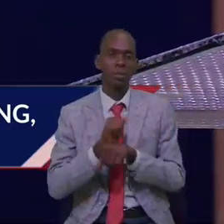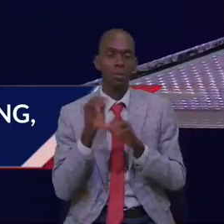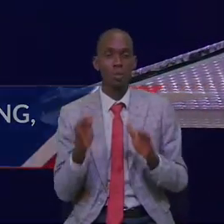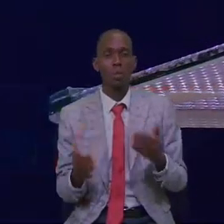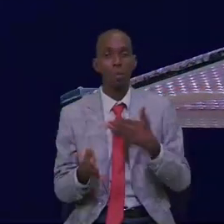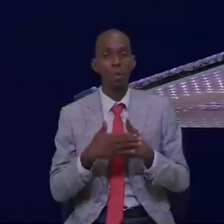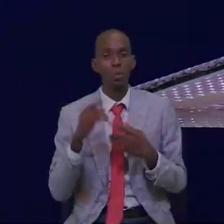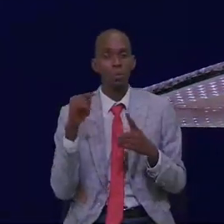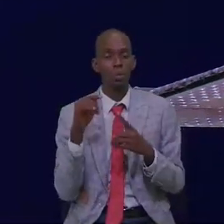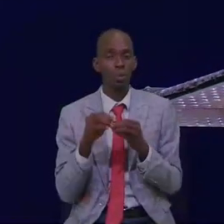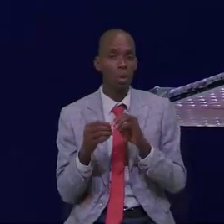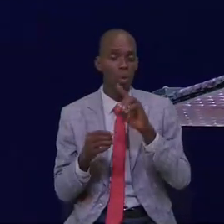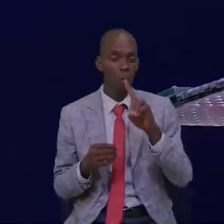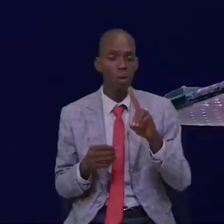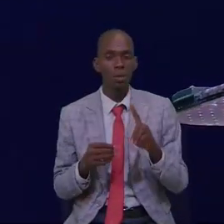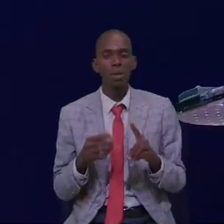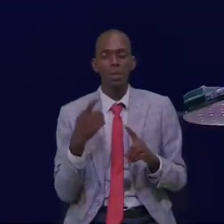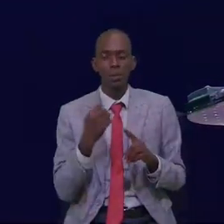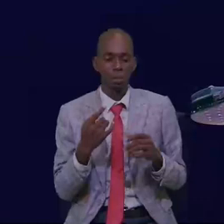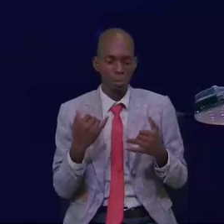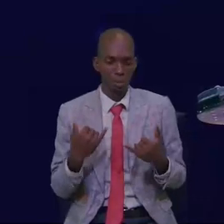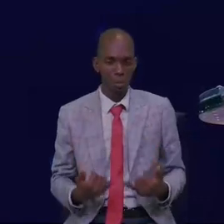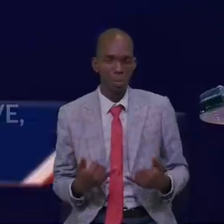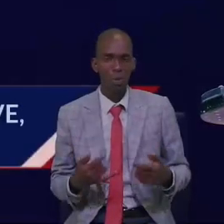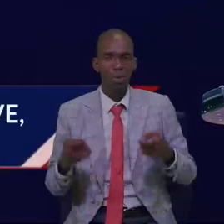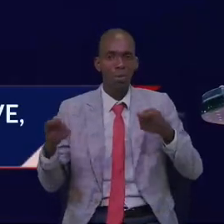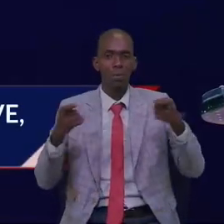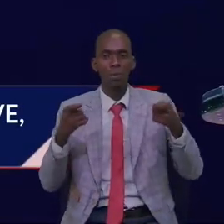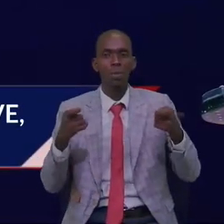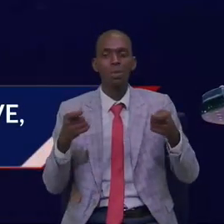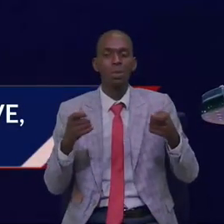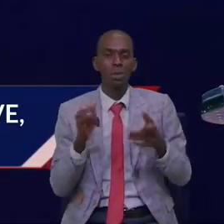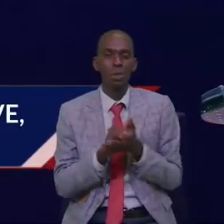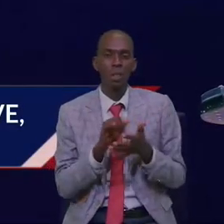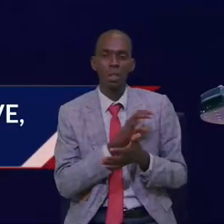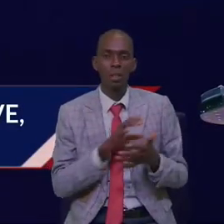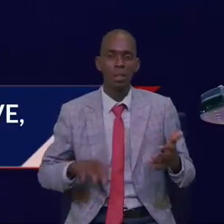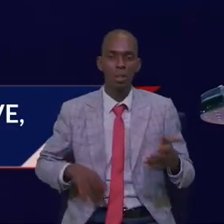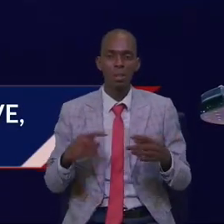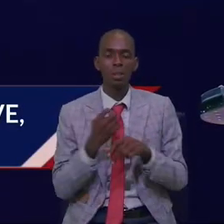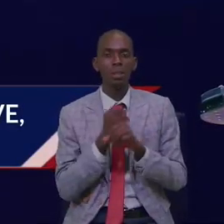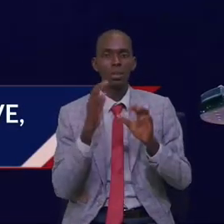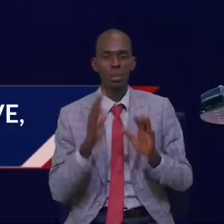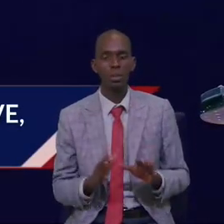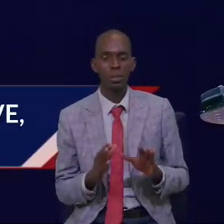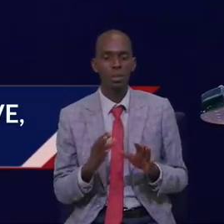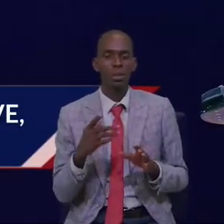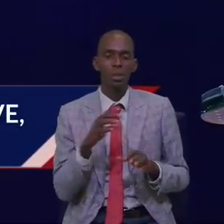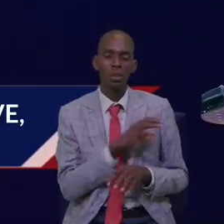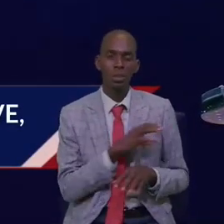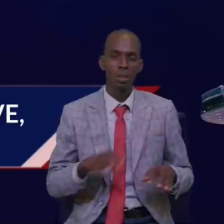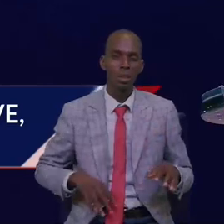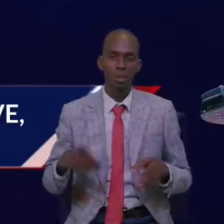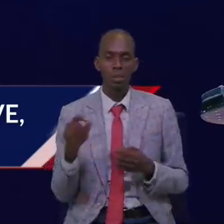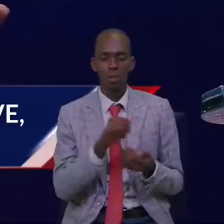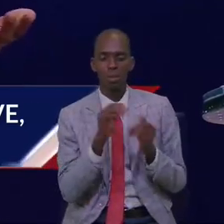1. C'est sa domination présente. Que Christ le Sauveur, Christ le Sanctificateur, Christ celui